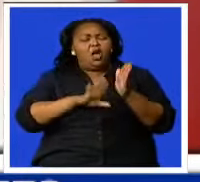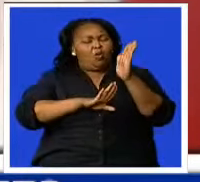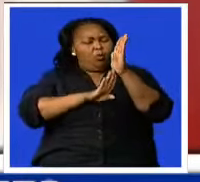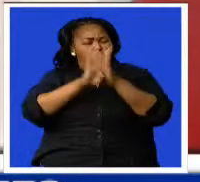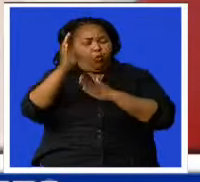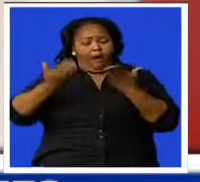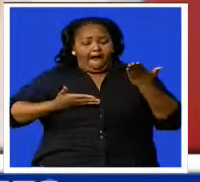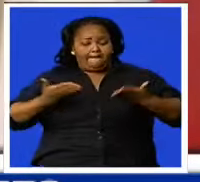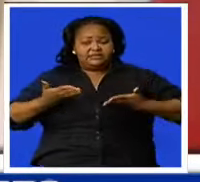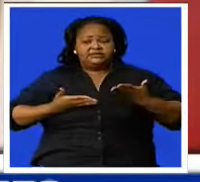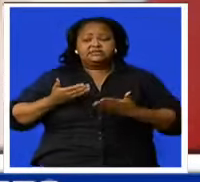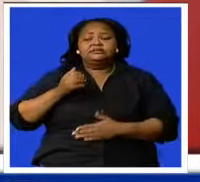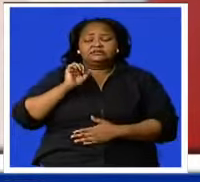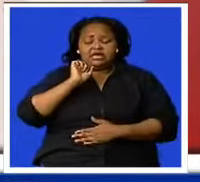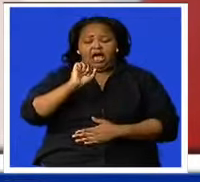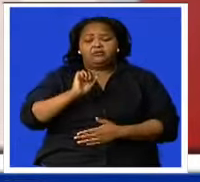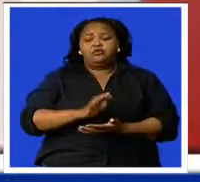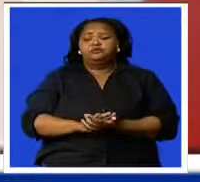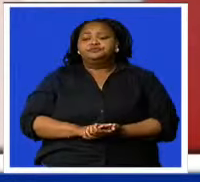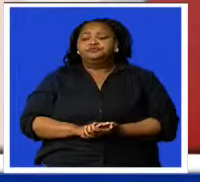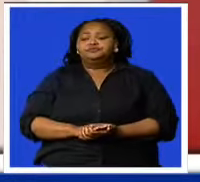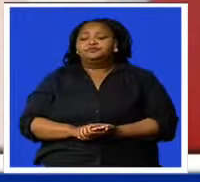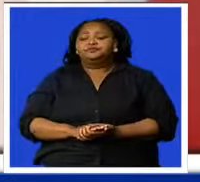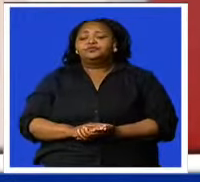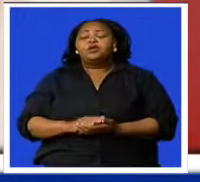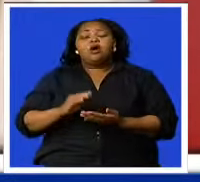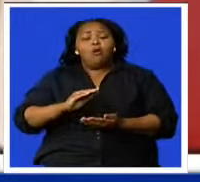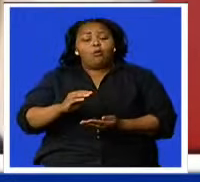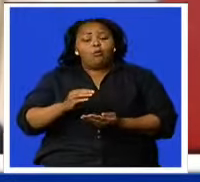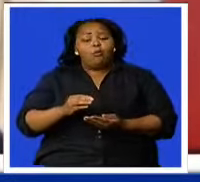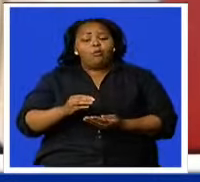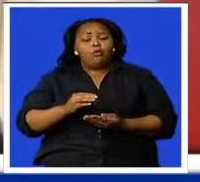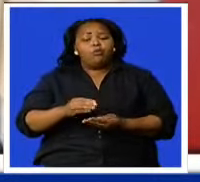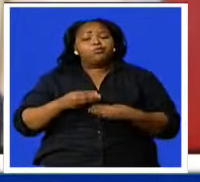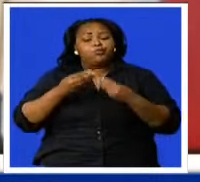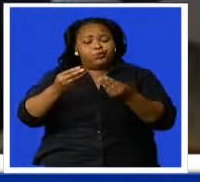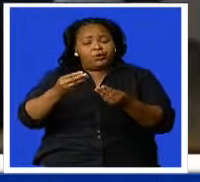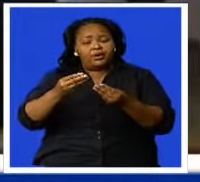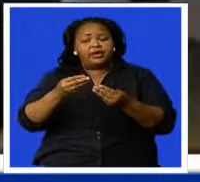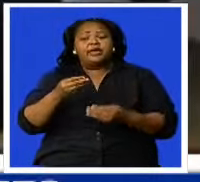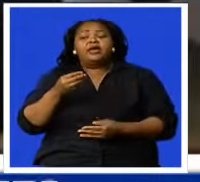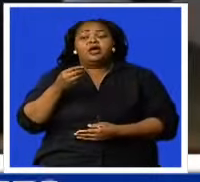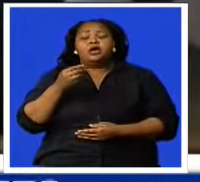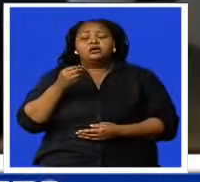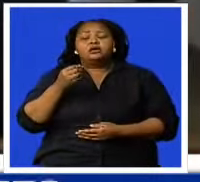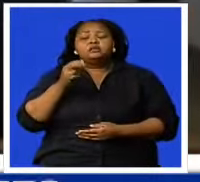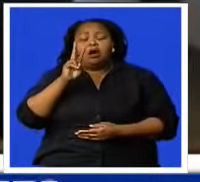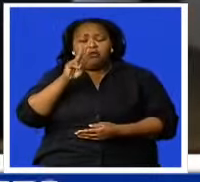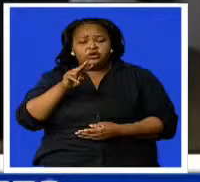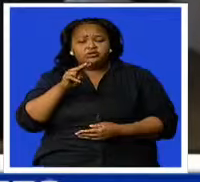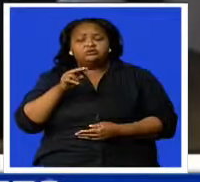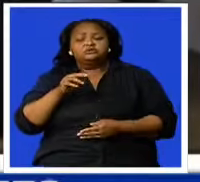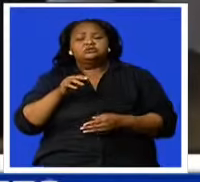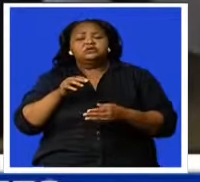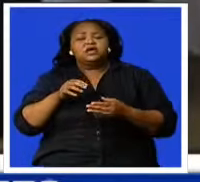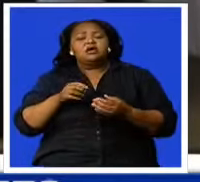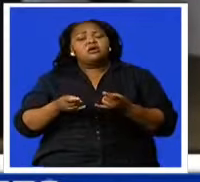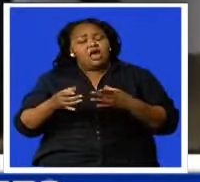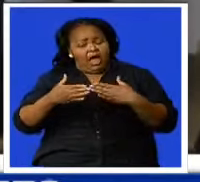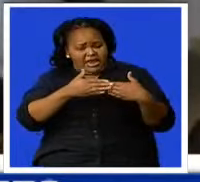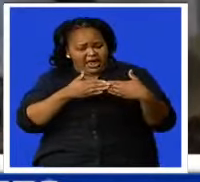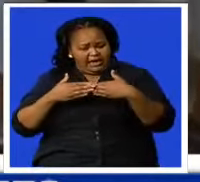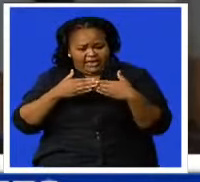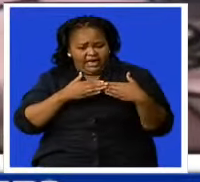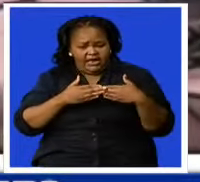that us as students we feel like okay, you really care about us as students. Uthi umkhuhlane COVID-19